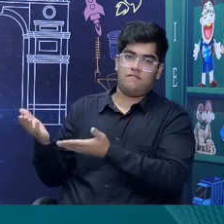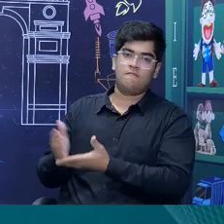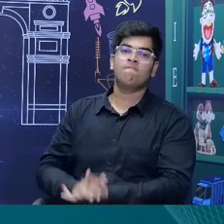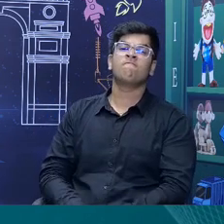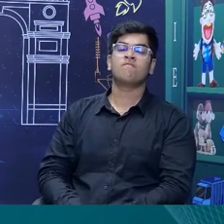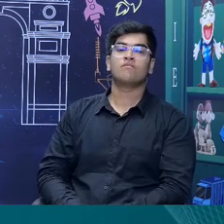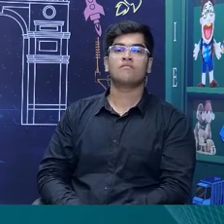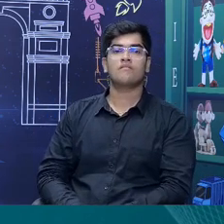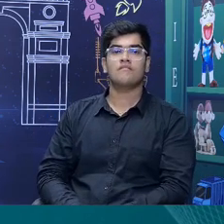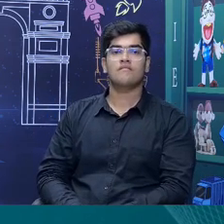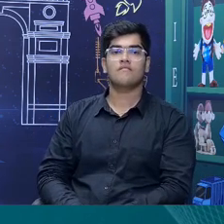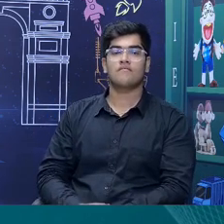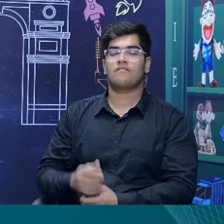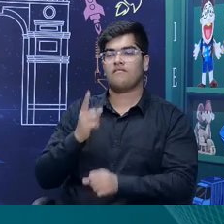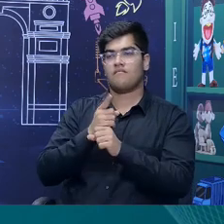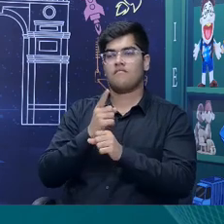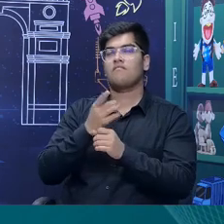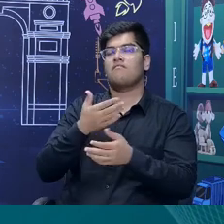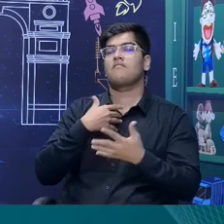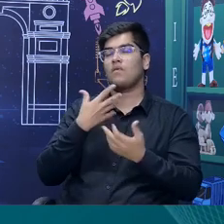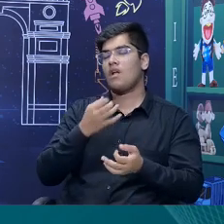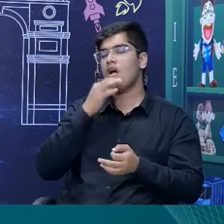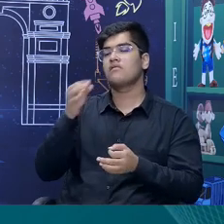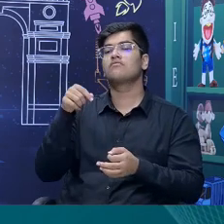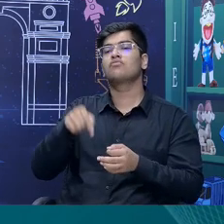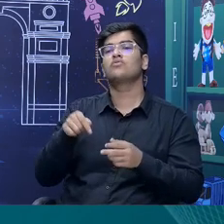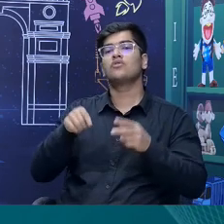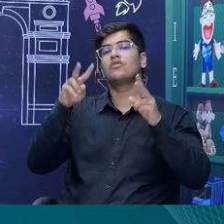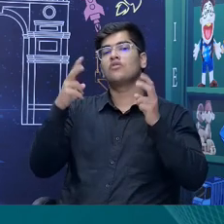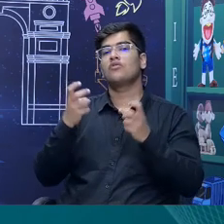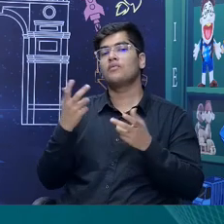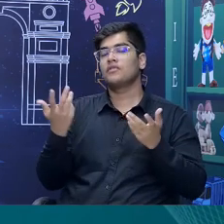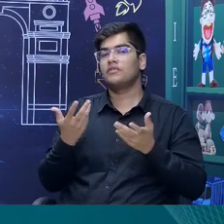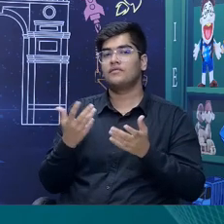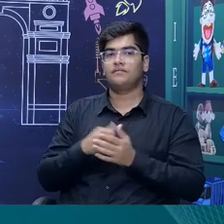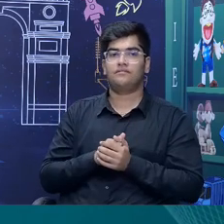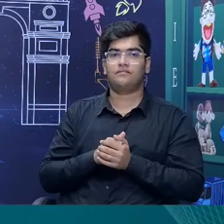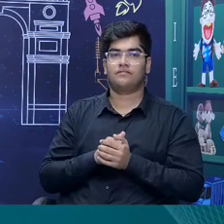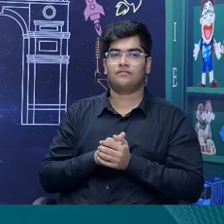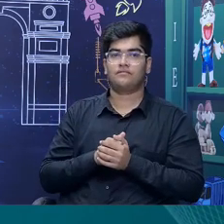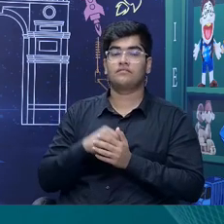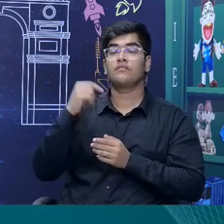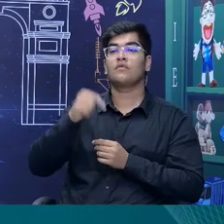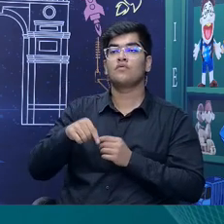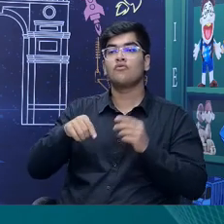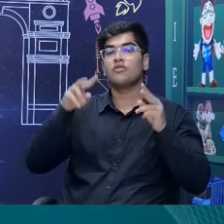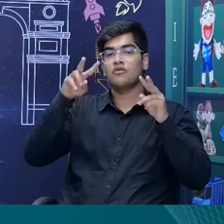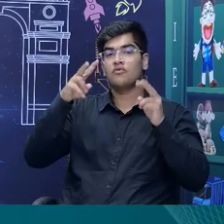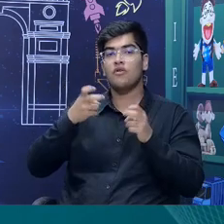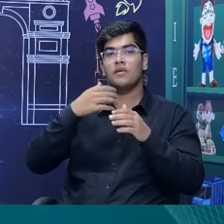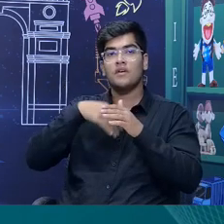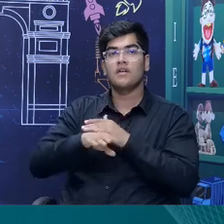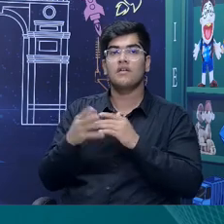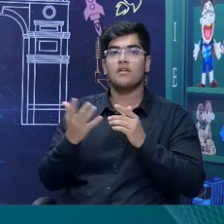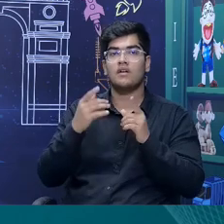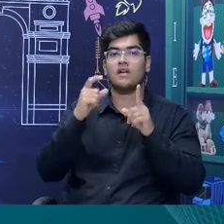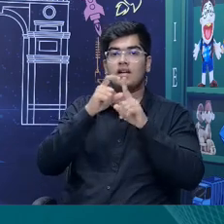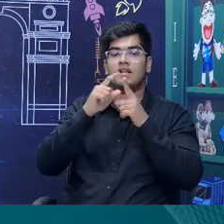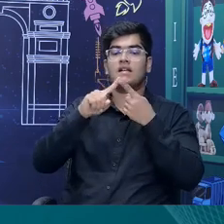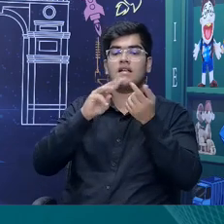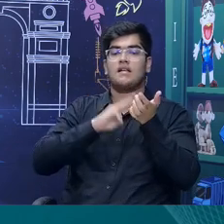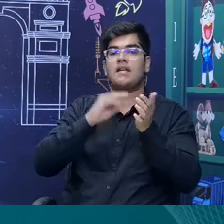आपसे जानना चाहेंगे आज के कंटेंट के बड़े में आ हमारा आज का कंटेंट जो है वो हमें डेमोक्रेसी के